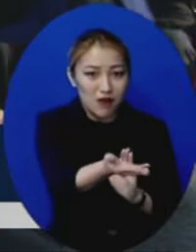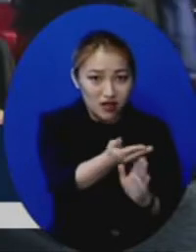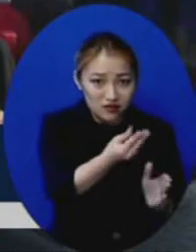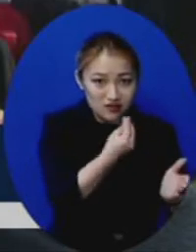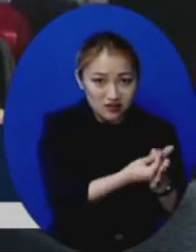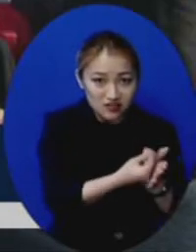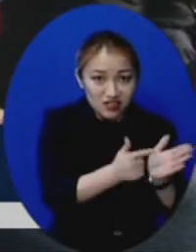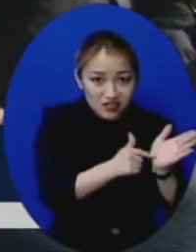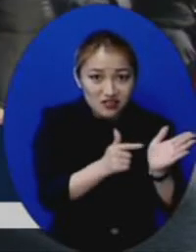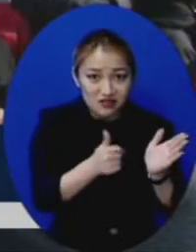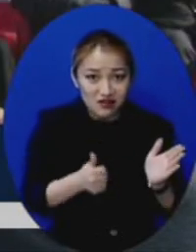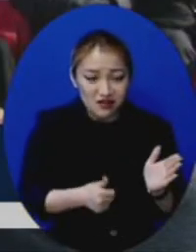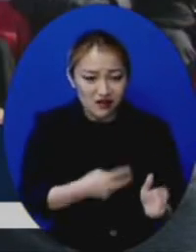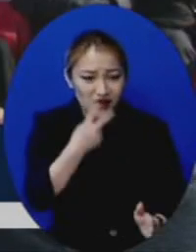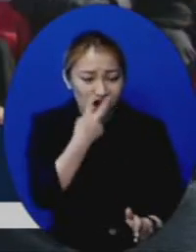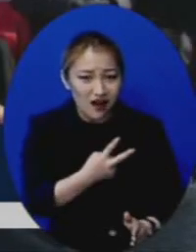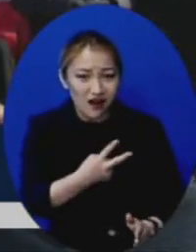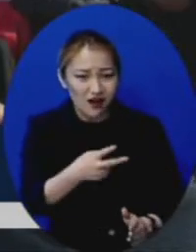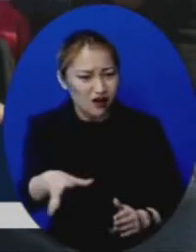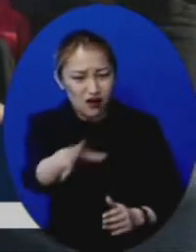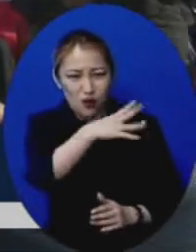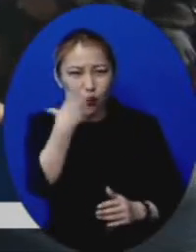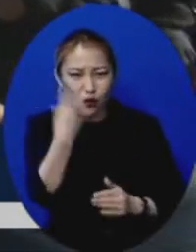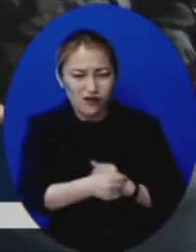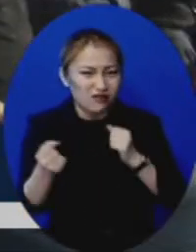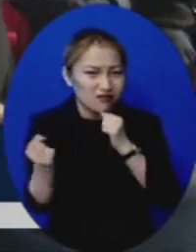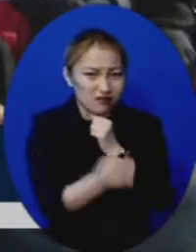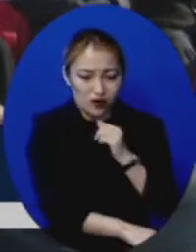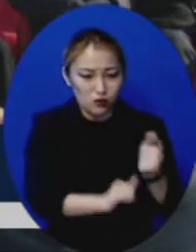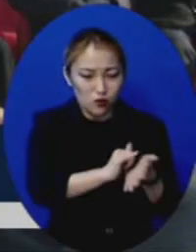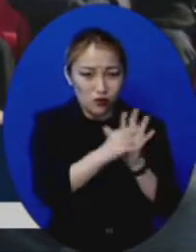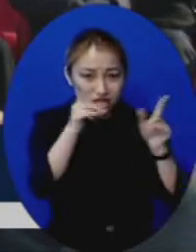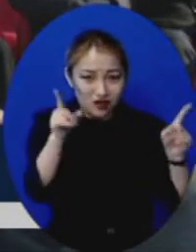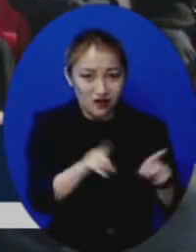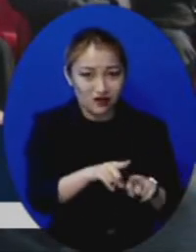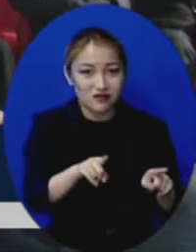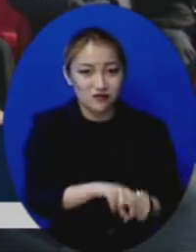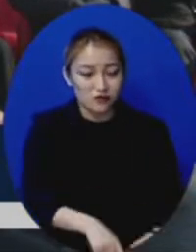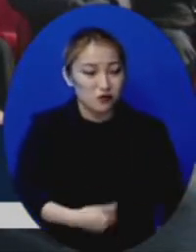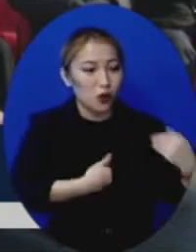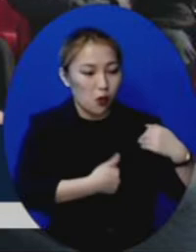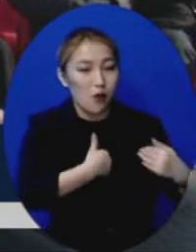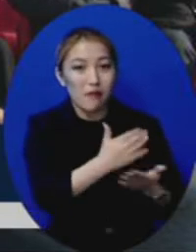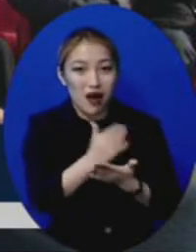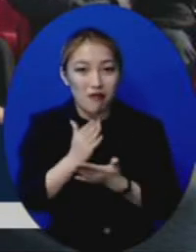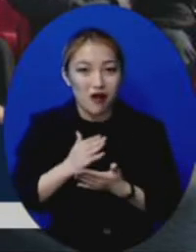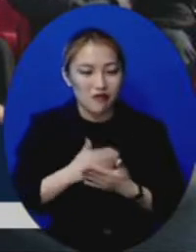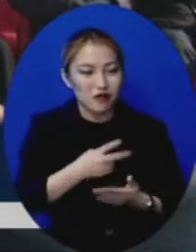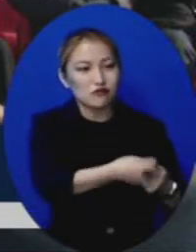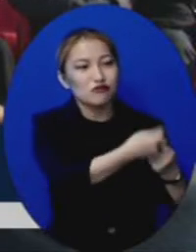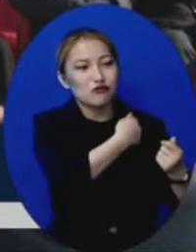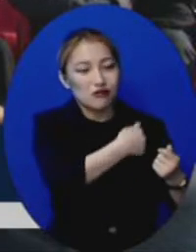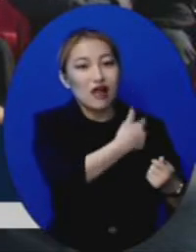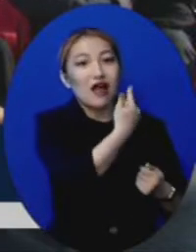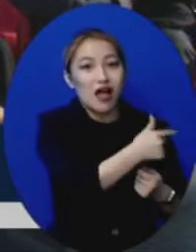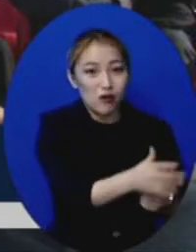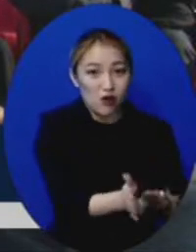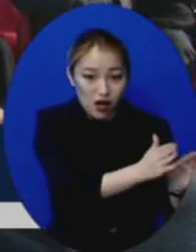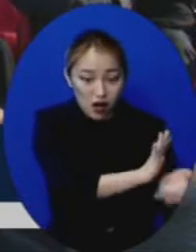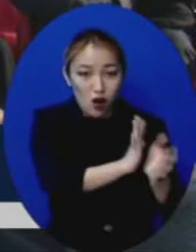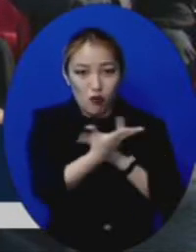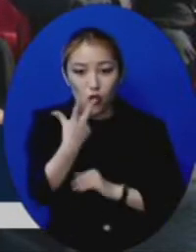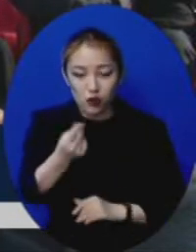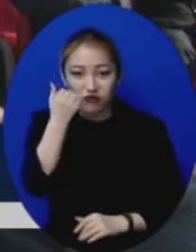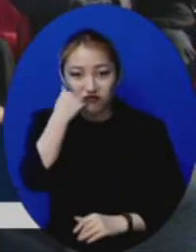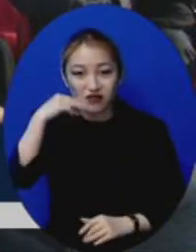байна шүү дээ. Эдгээр чинь бүр асар одоо ядуурлын төвшөнд амьдарч байна. Яг нэг үр хөвгттэй хүмүүс нь жоохон гайг бах. Тэгэш энэ тэтгэврийн мөнгөөр ерөөс амьдрах